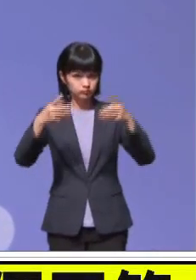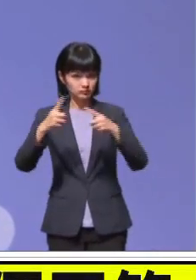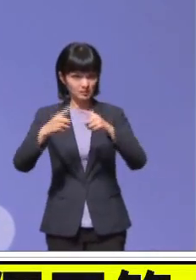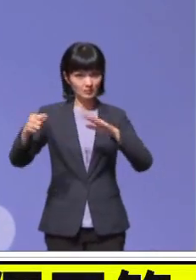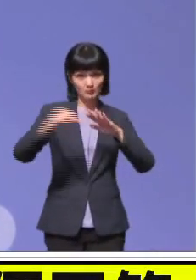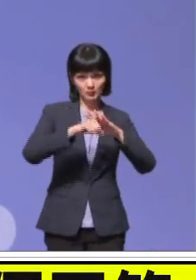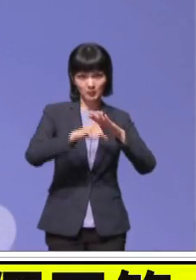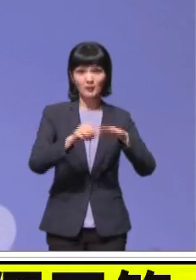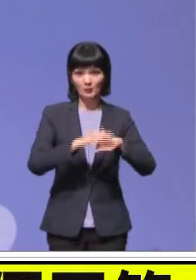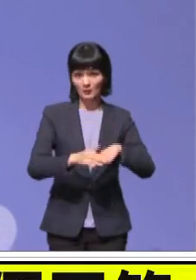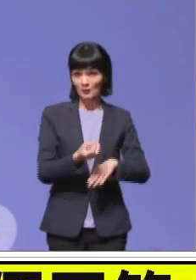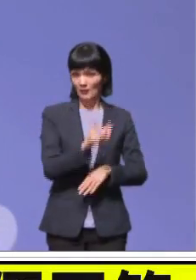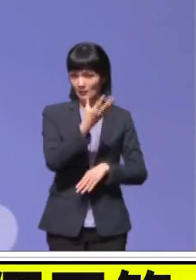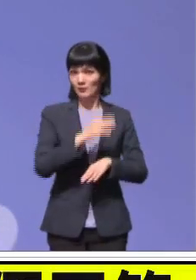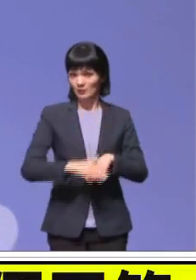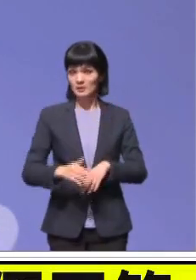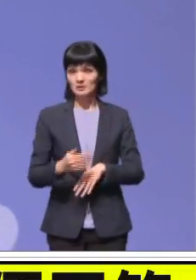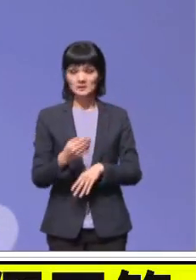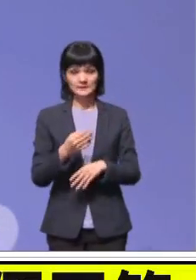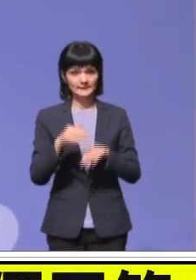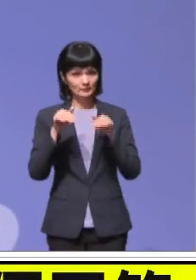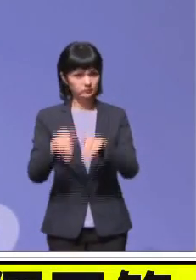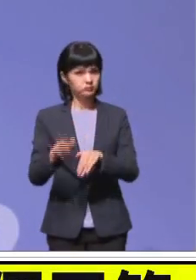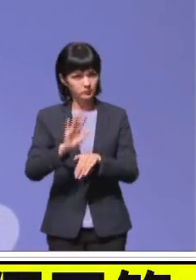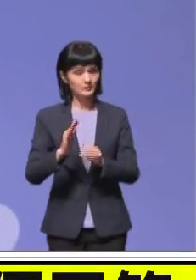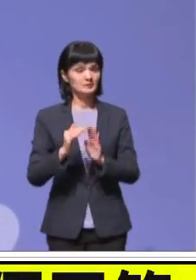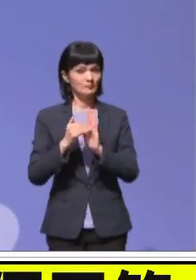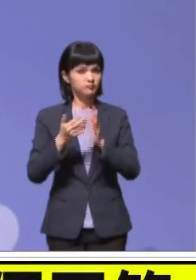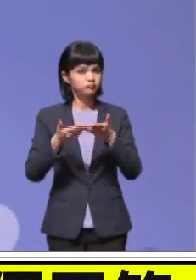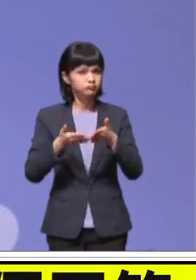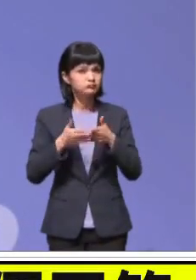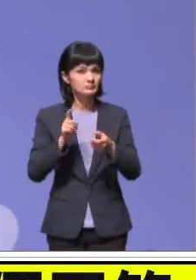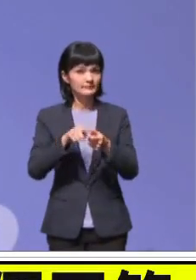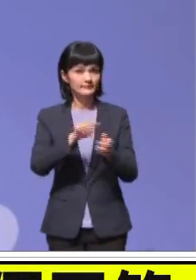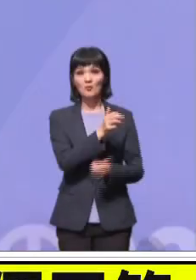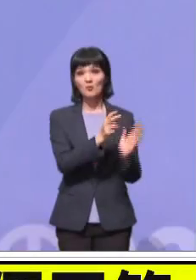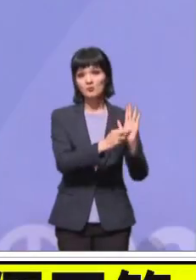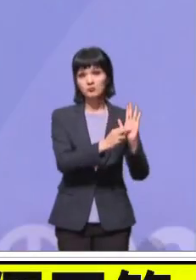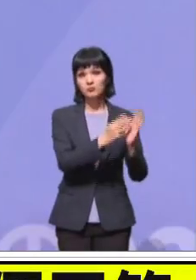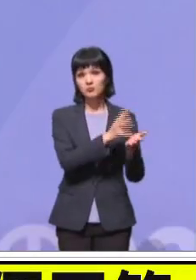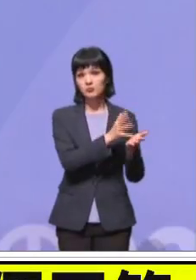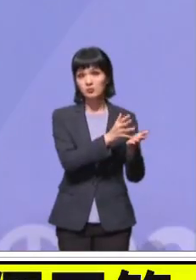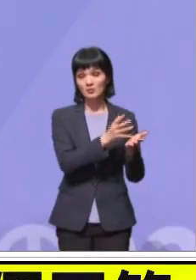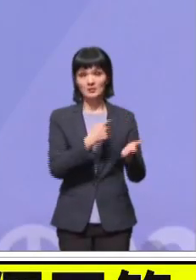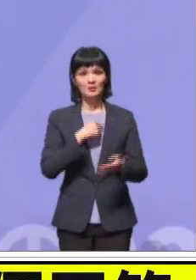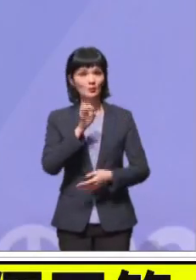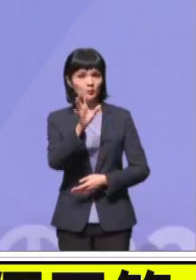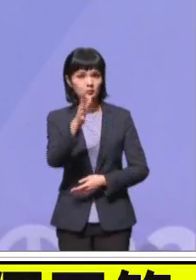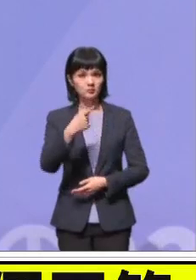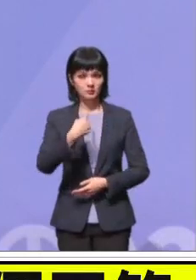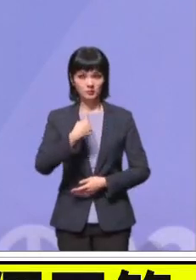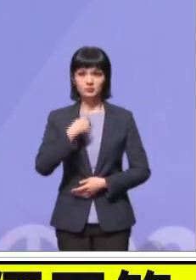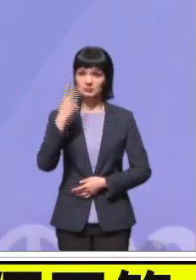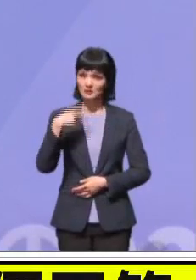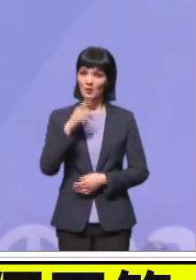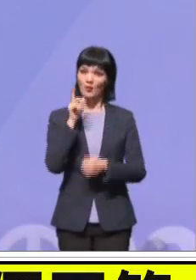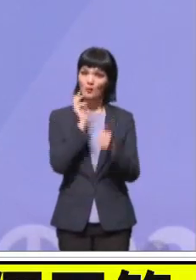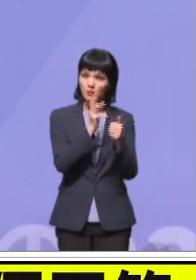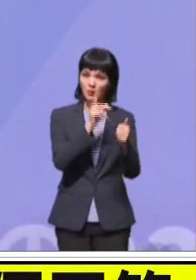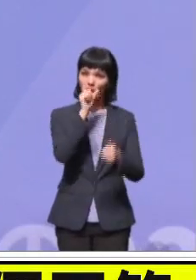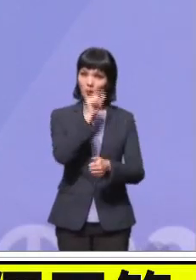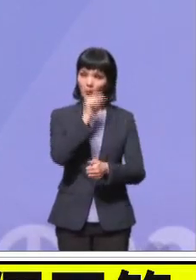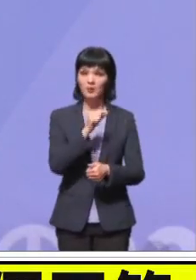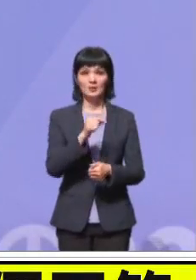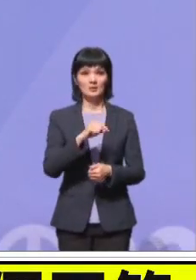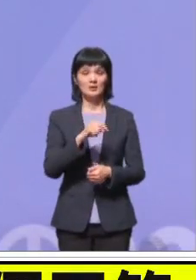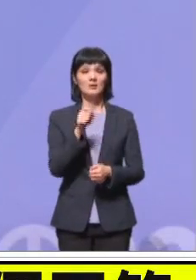不愿意被成为牺牲者，所以我们也看到他表达啊抗议啊。那我觉得当然陈时中这个时候讲那个东西，某种是一种离